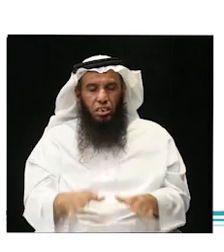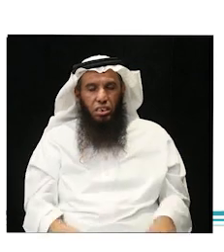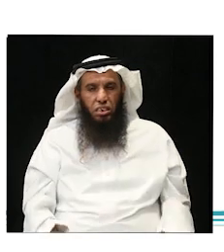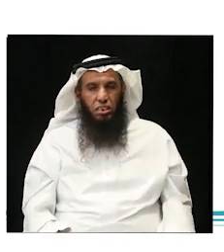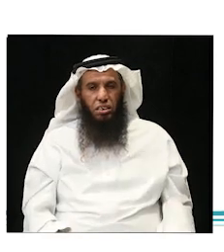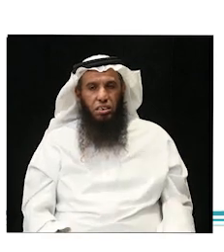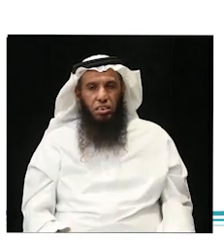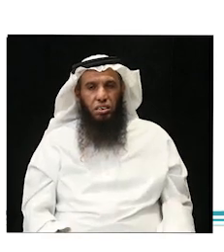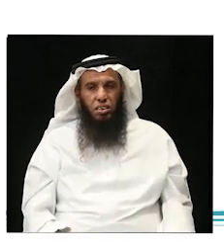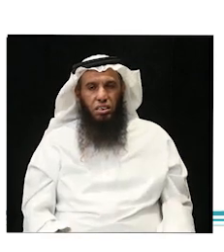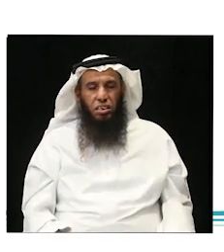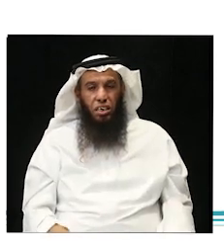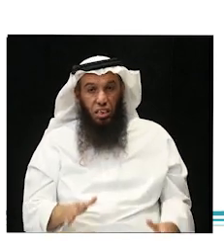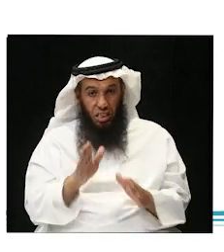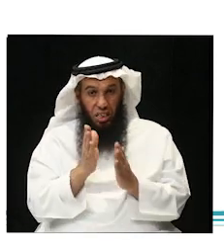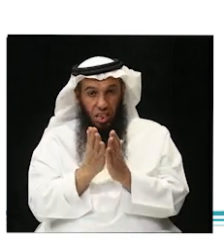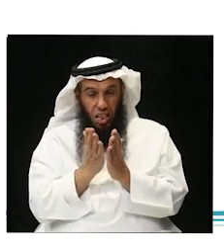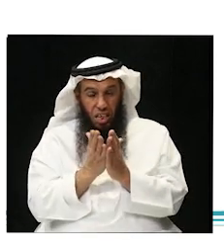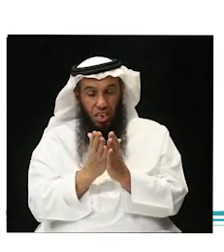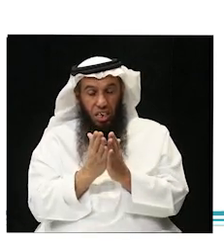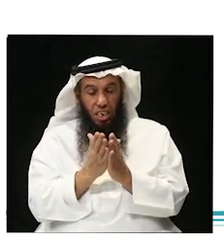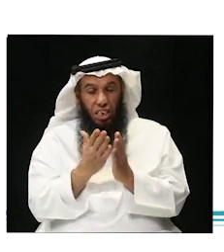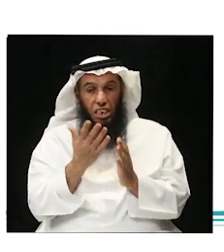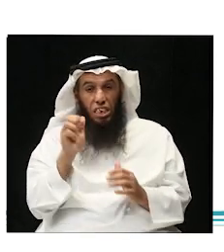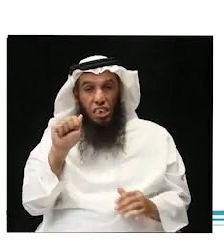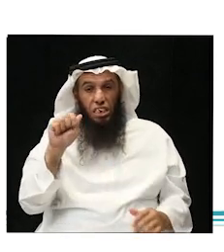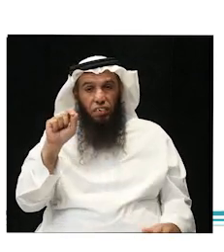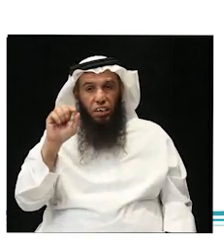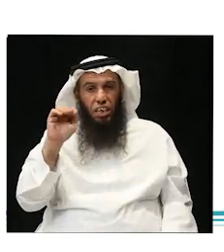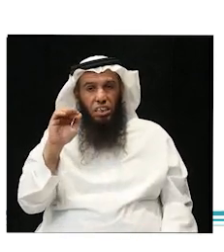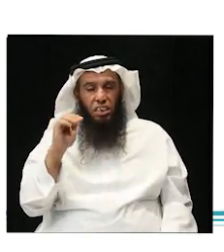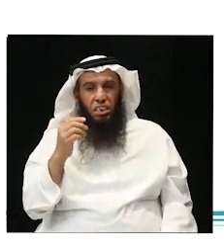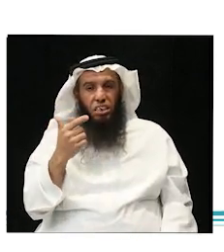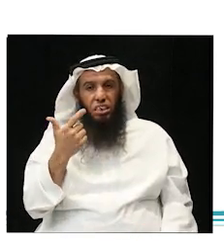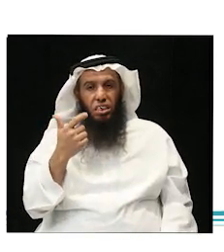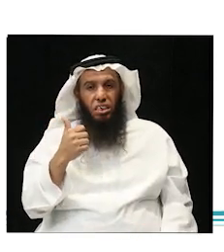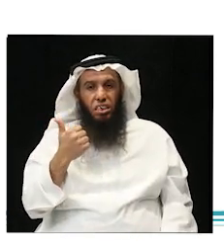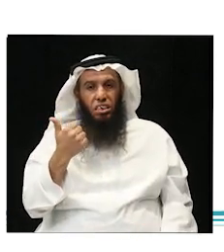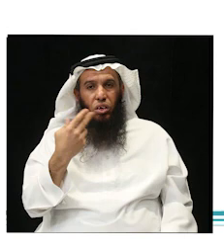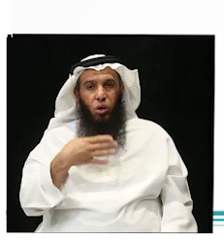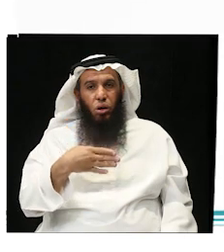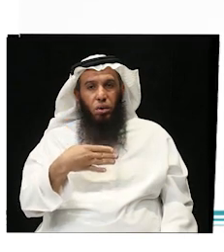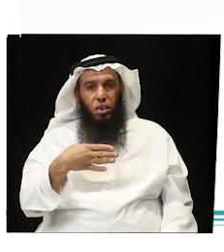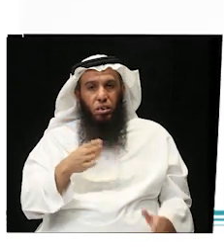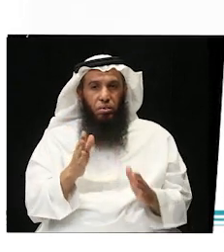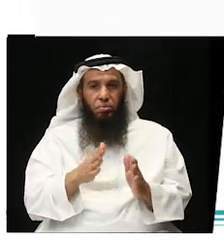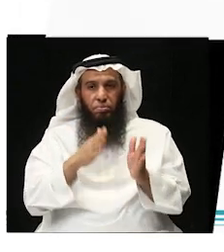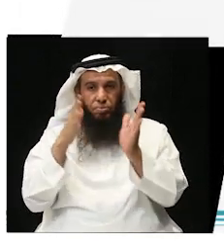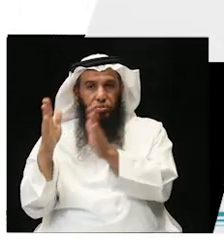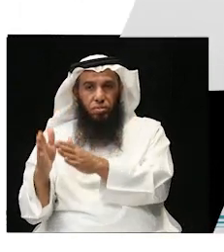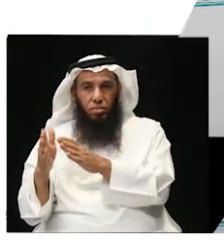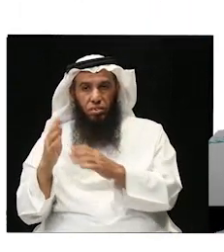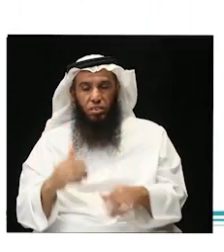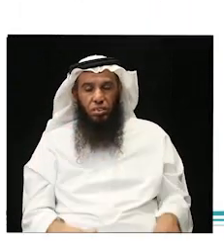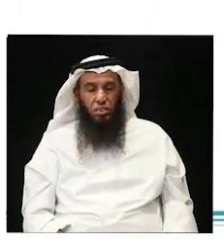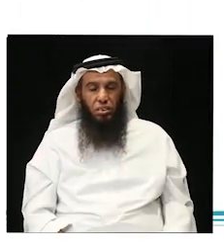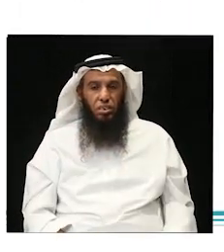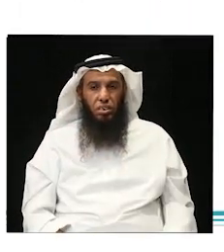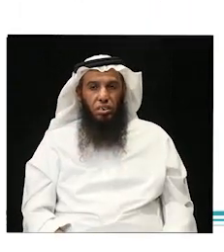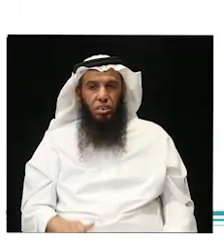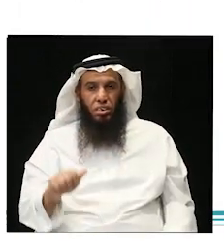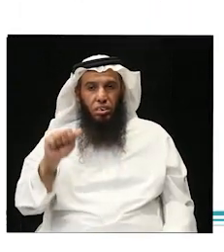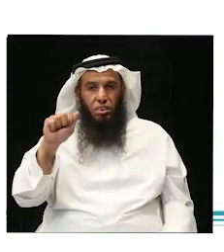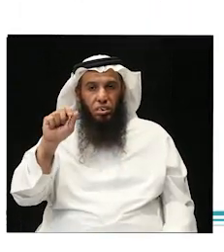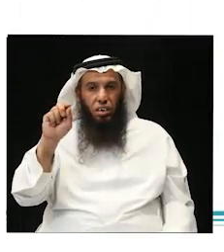في هذه الصفحة، صفحة 47، صفحة 47، عدد أنواع المحبة، عدد أنواع